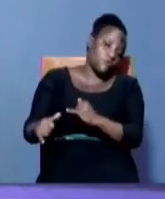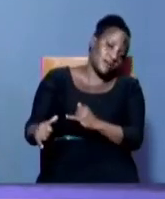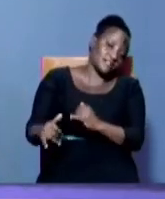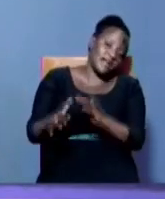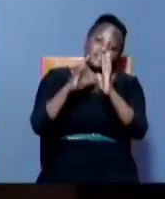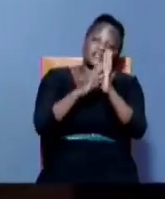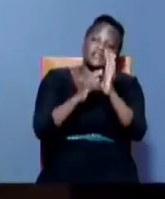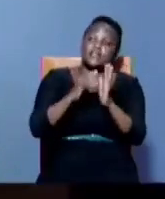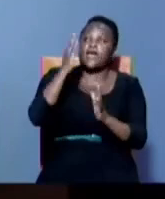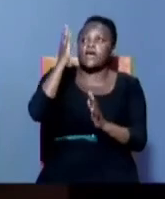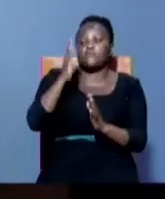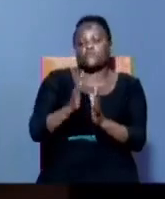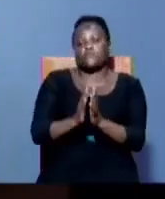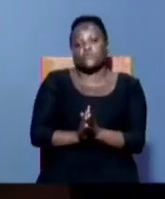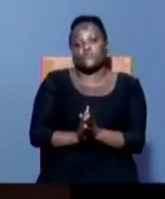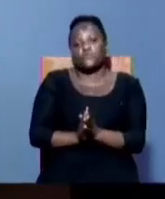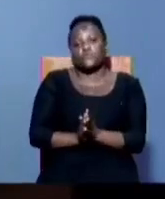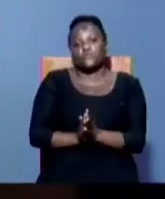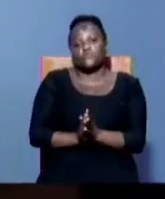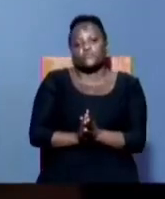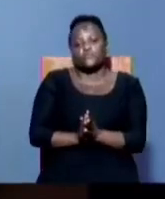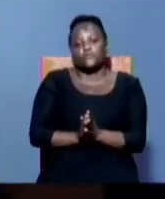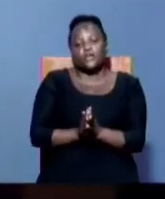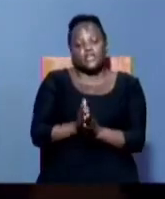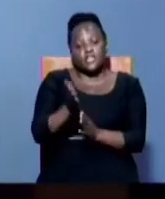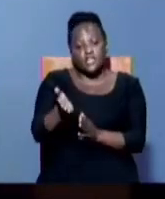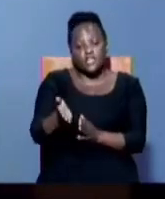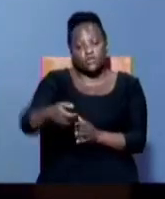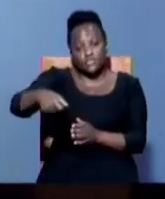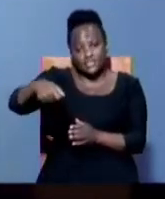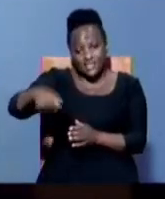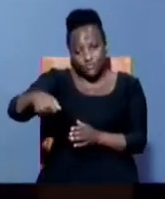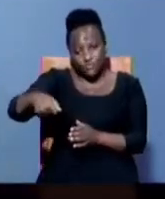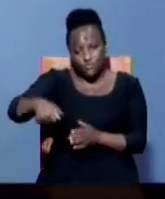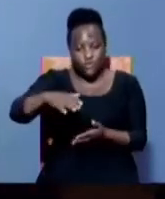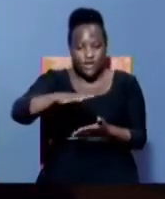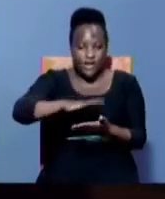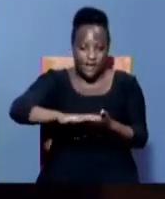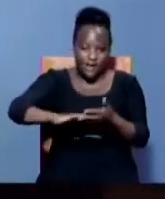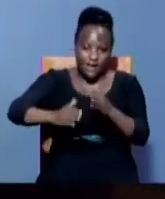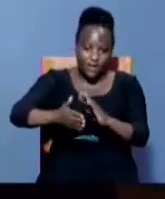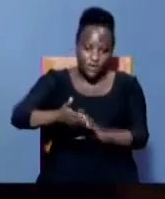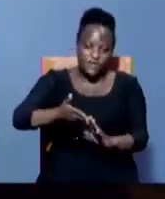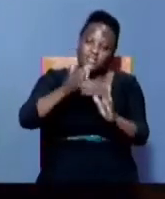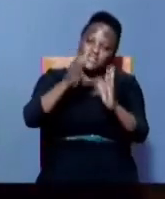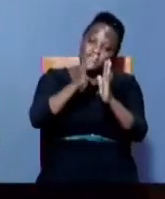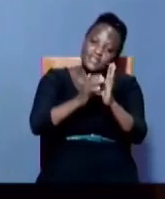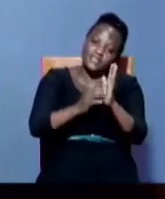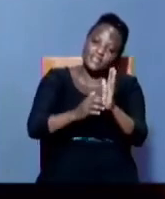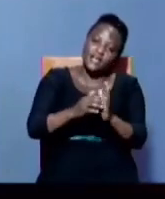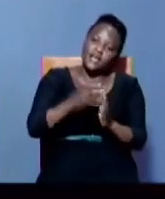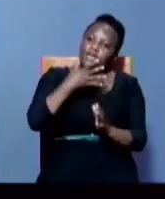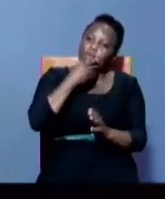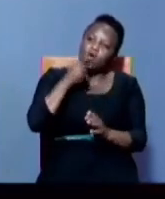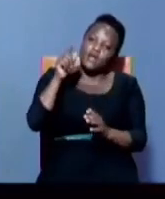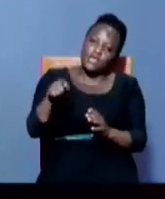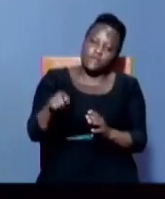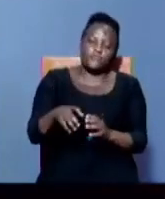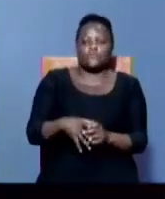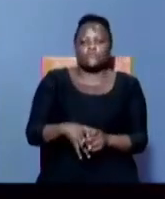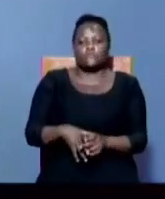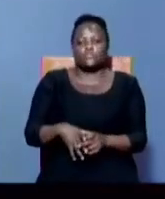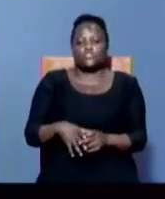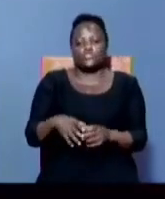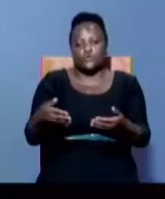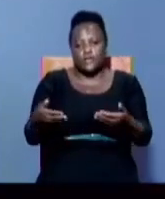Lakini sikiliza, ni hilo sanduku la agano ambalo lina sheria ya Bwana, ambako ndiko kitu cha rema kimeshikana. Hii maana yake